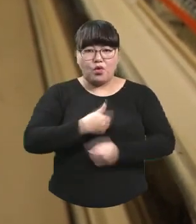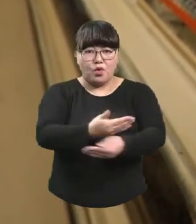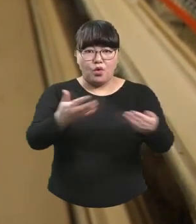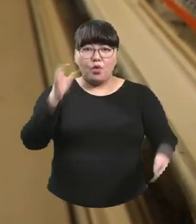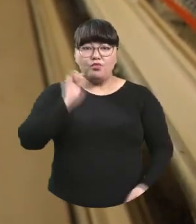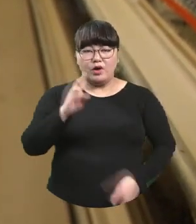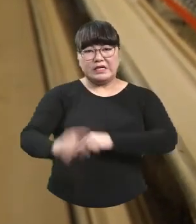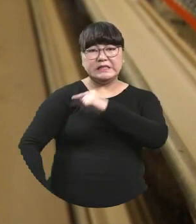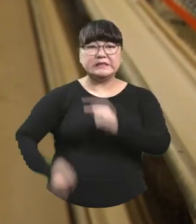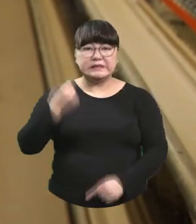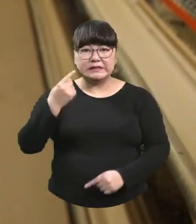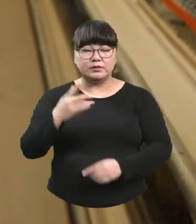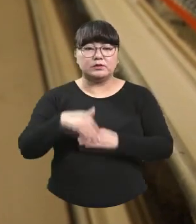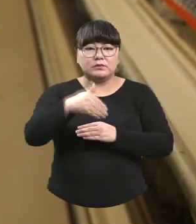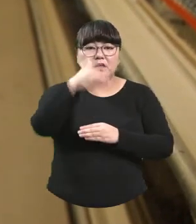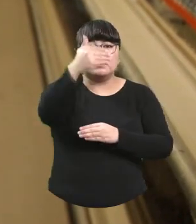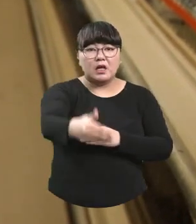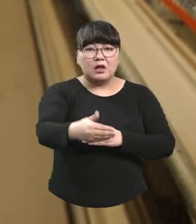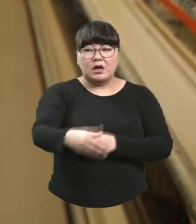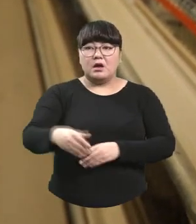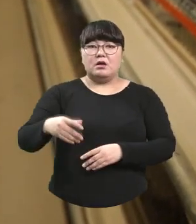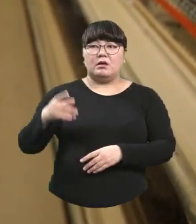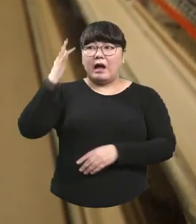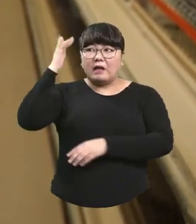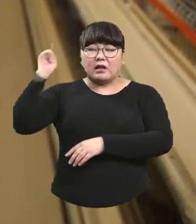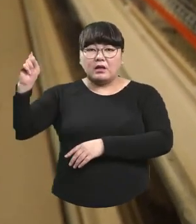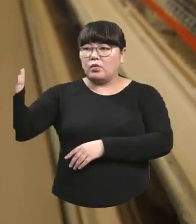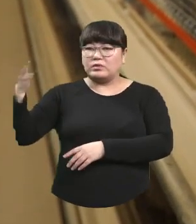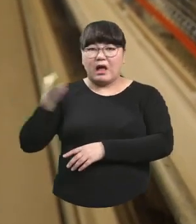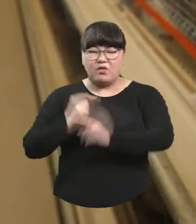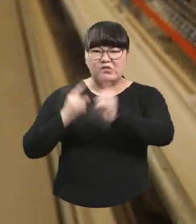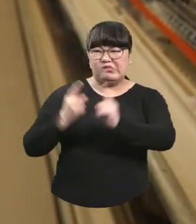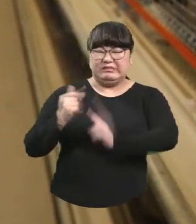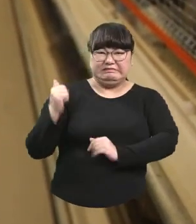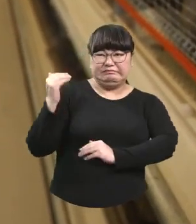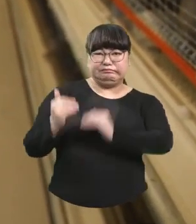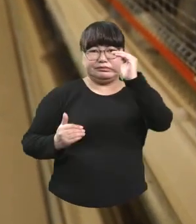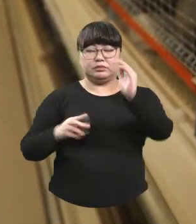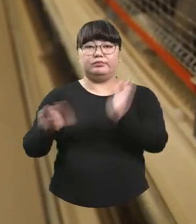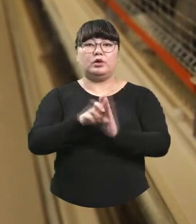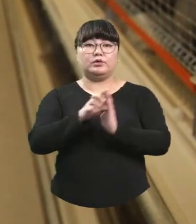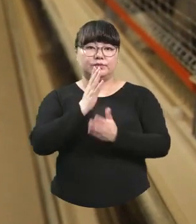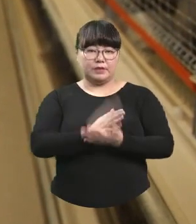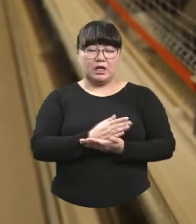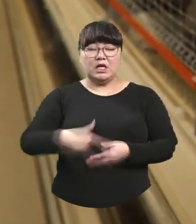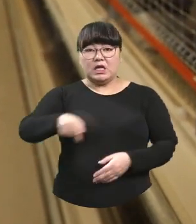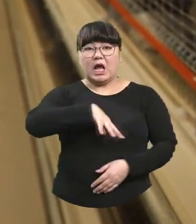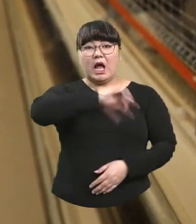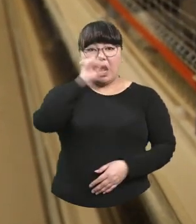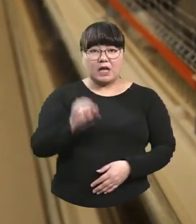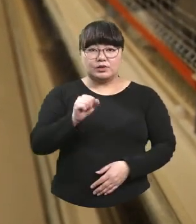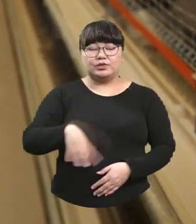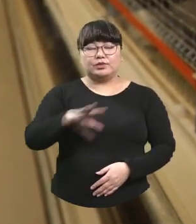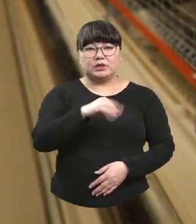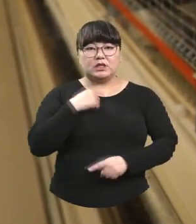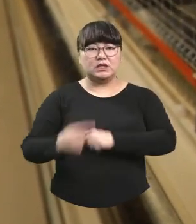бол олгож ийж илүү одоо гарааны төвшөнд бол импортын бараа бүтээгдэхүүнтэй өрсөлдөх хэмжээнд бол аваачих ийм боломж олцоо бол бүртгээр байгаа. Тэгэхээр бид нар энэ асуудлуудыг